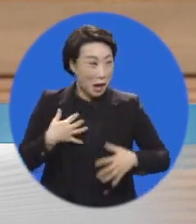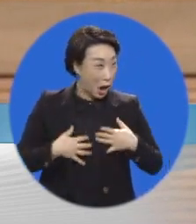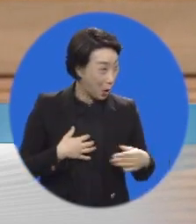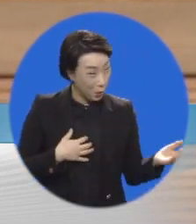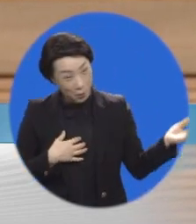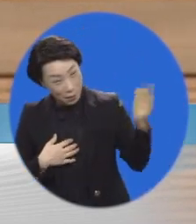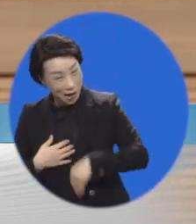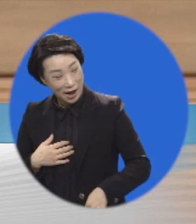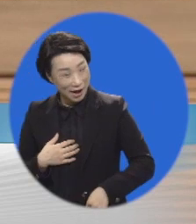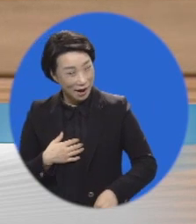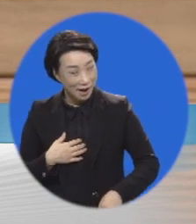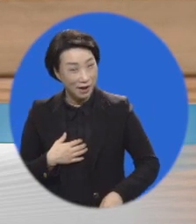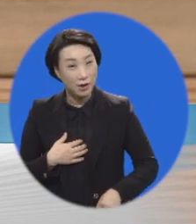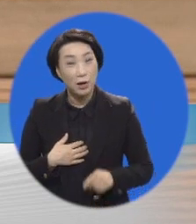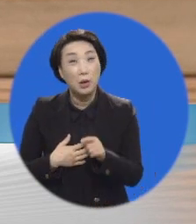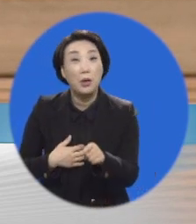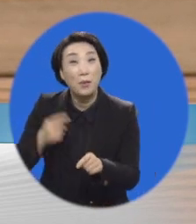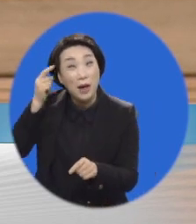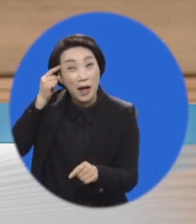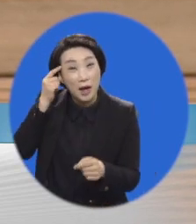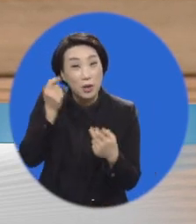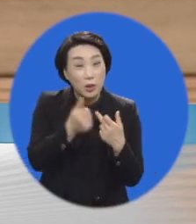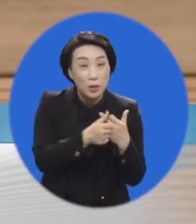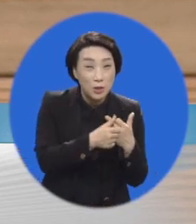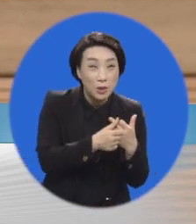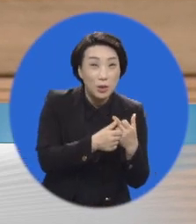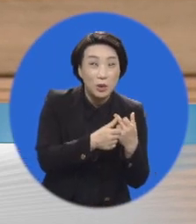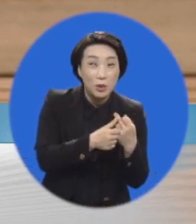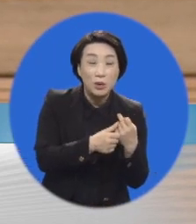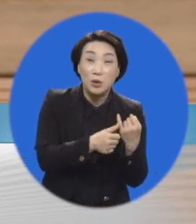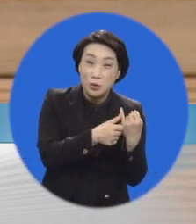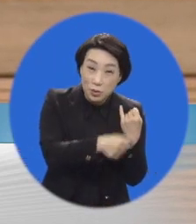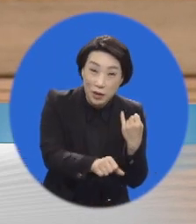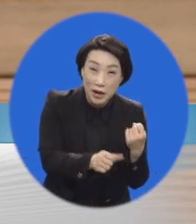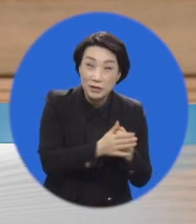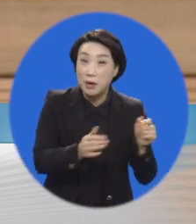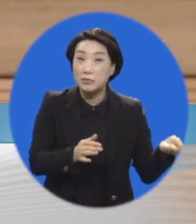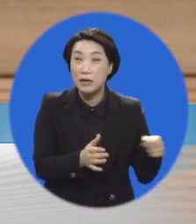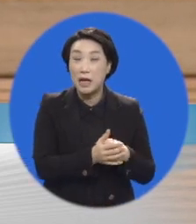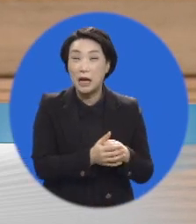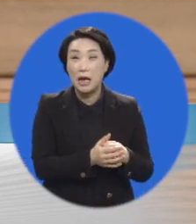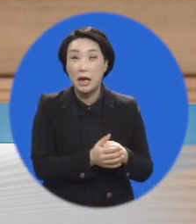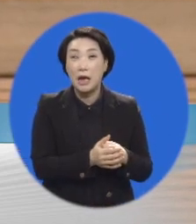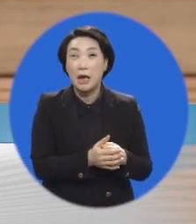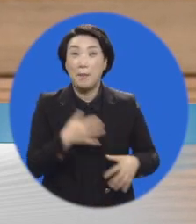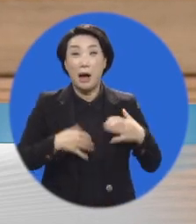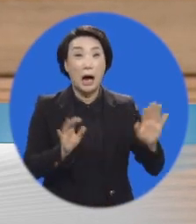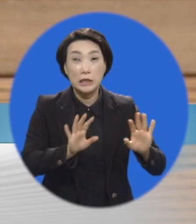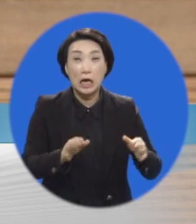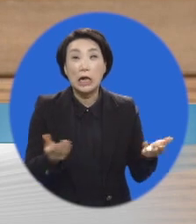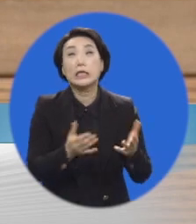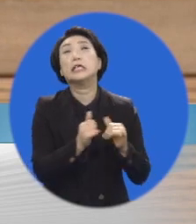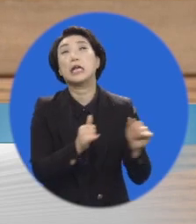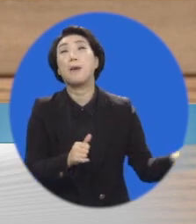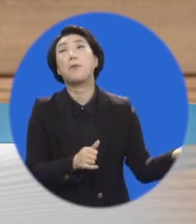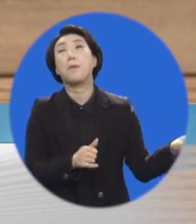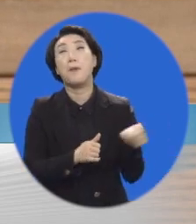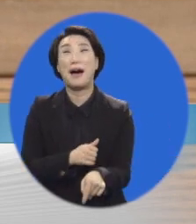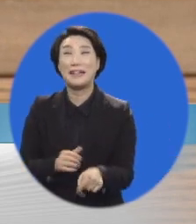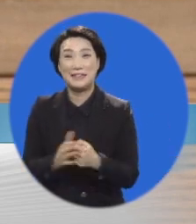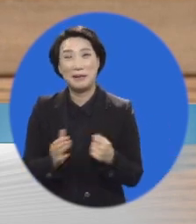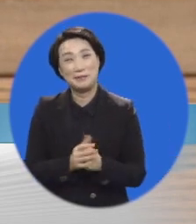영접합니다. 외삼촌이 조카라서 반가운 게 아니고 불에 먹을 일꾼이 하나 왔구나.